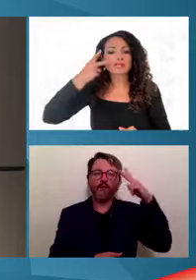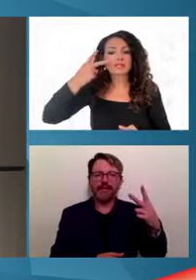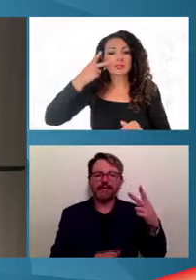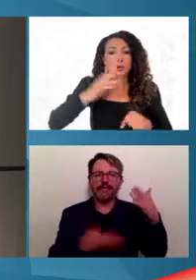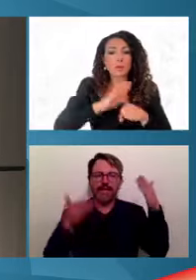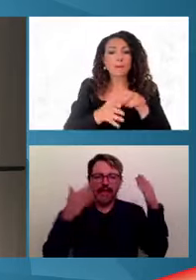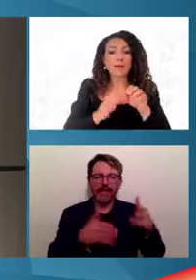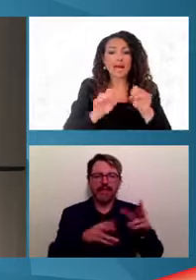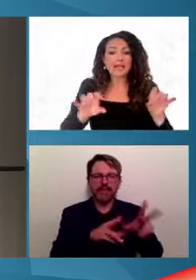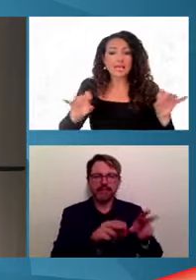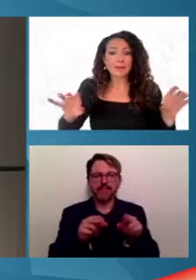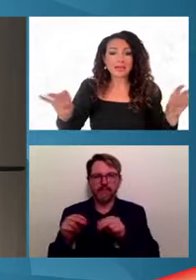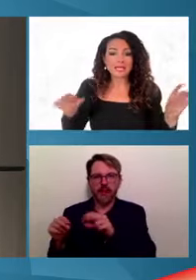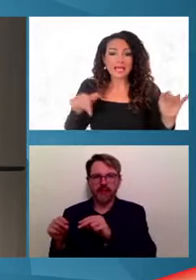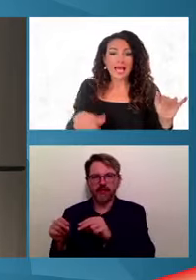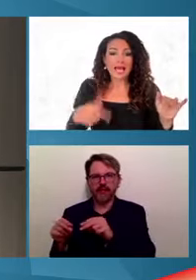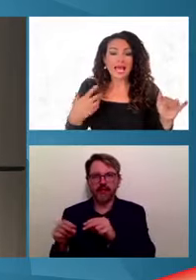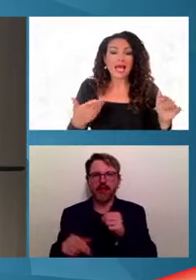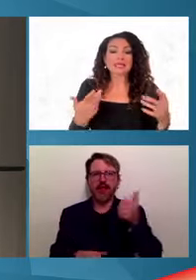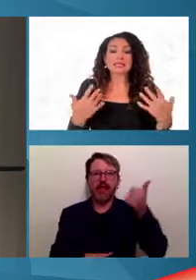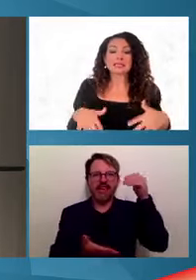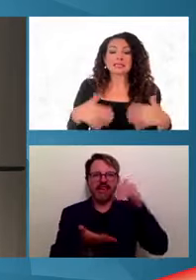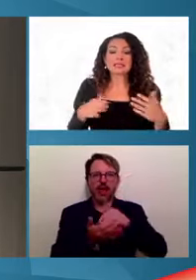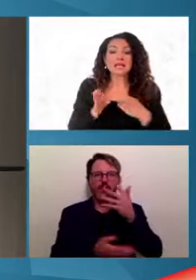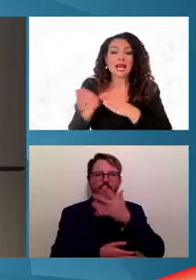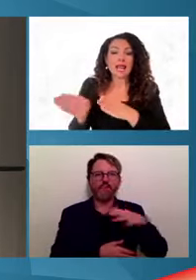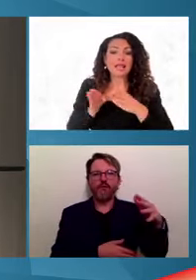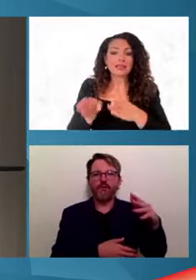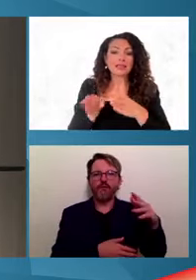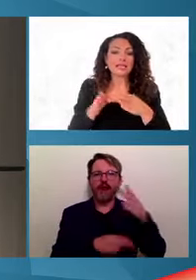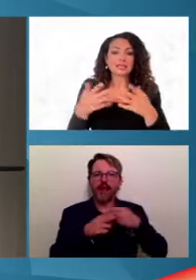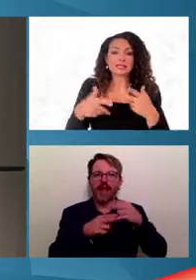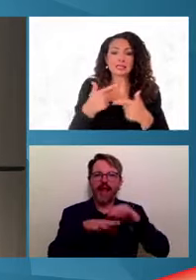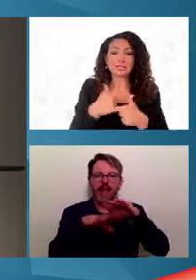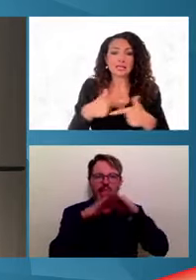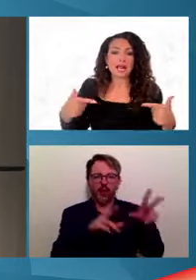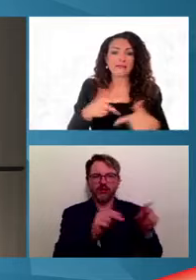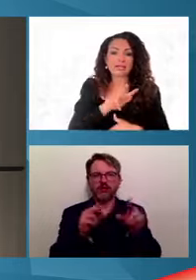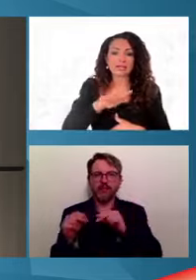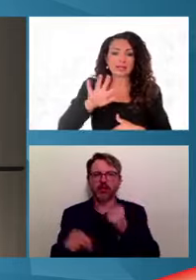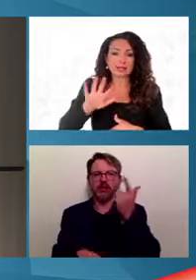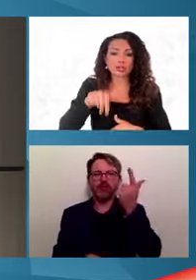hatten 1500 Krankenhausbetten. Davon brauchen wir sicher zwei Drittel